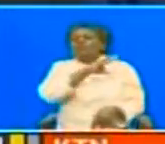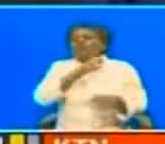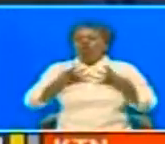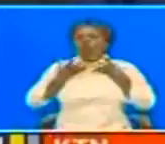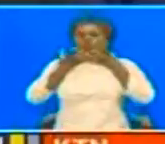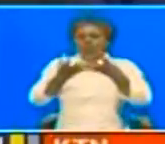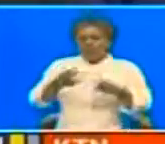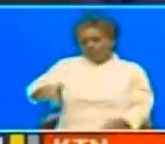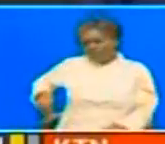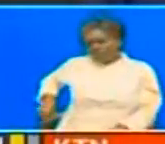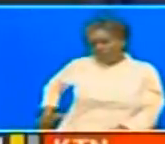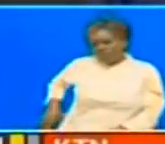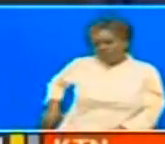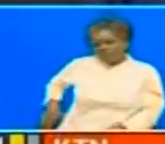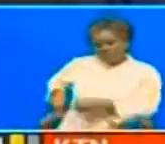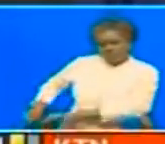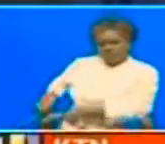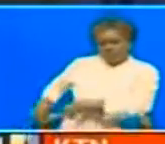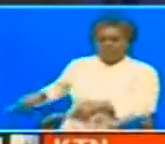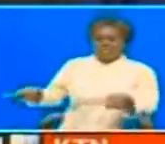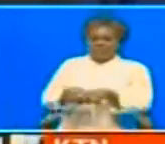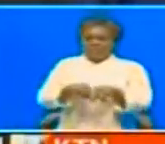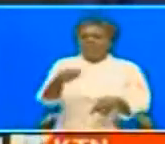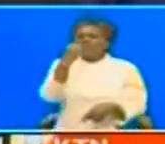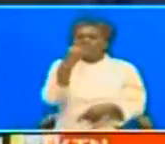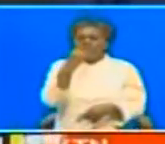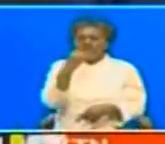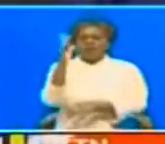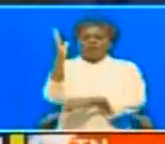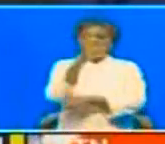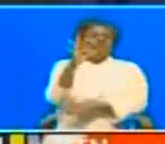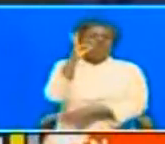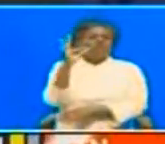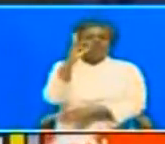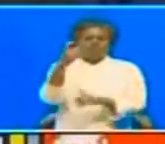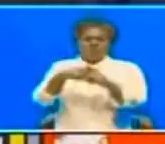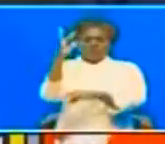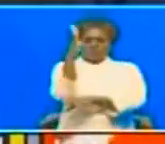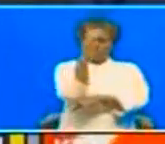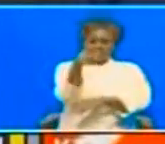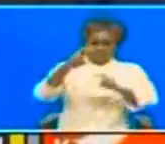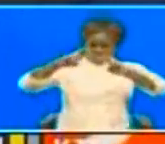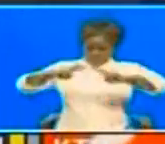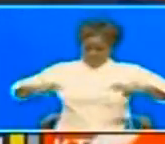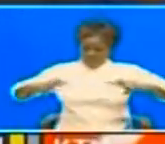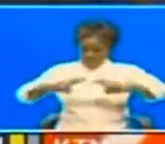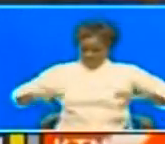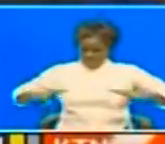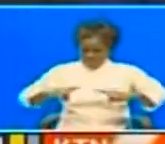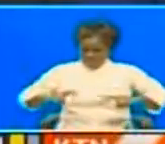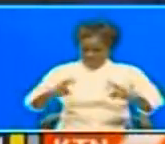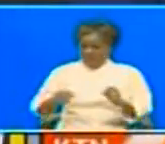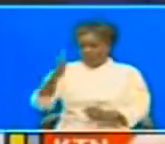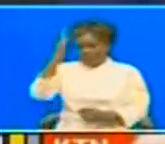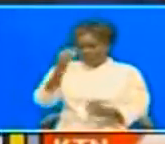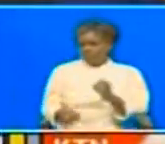vomiting, after giving a history of having taken a wild fruit. So with the investigations, we